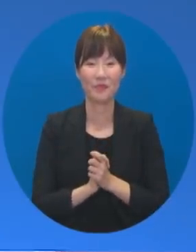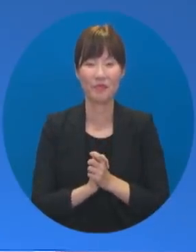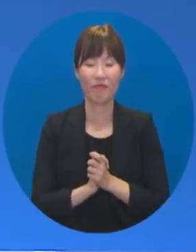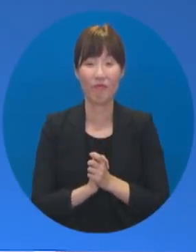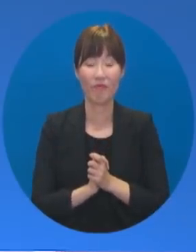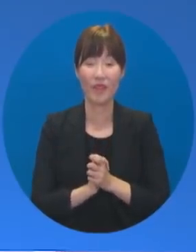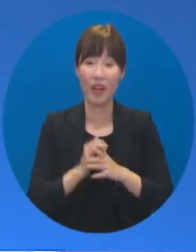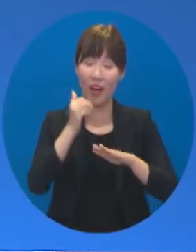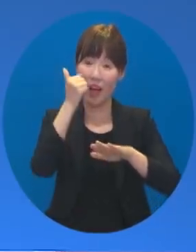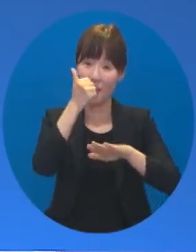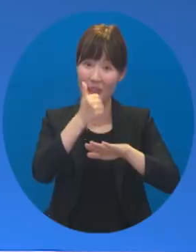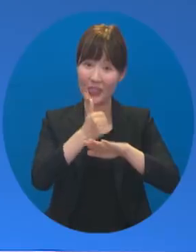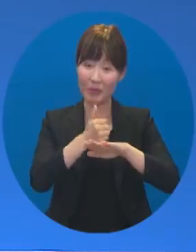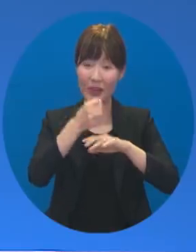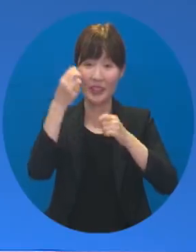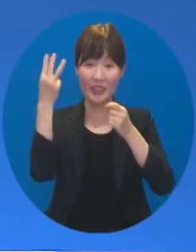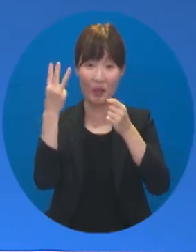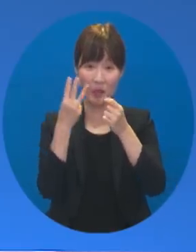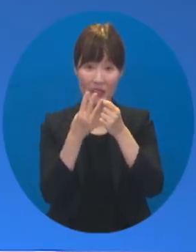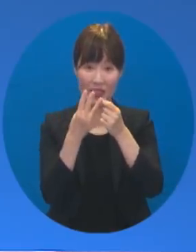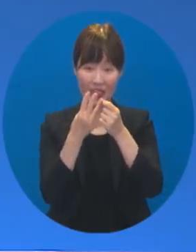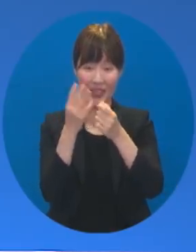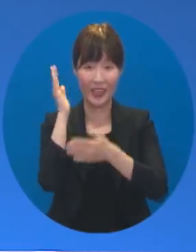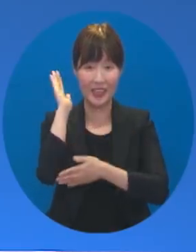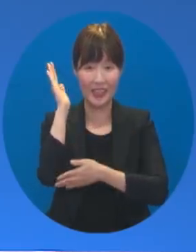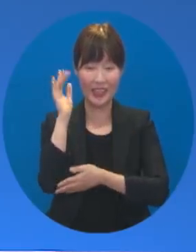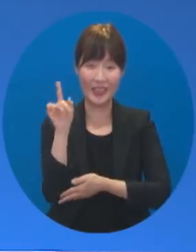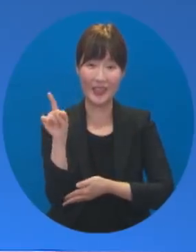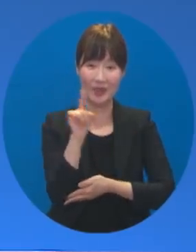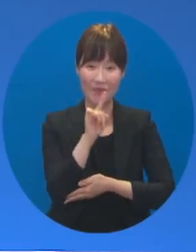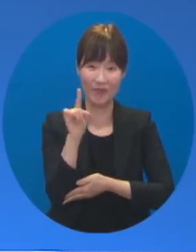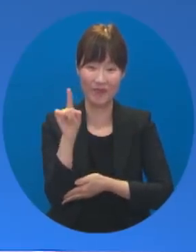마지막으로 이제 세 번째 이야기를 하도록 하겠습니다.